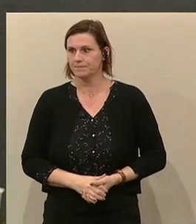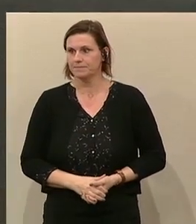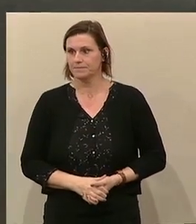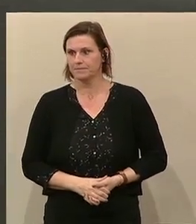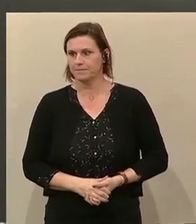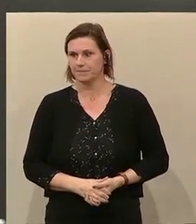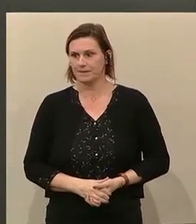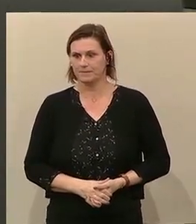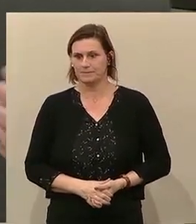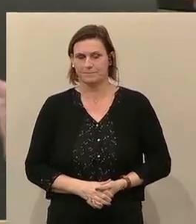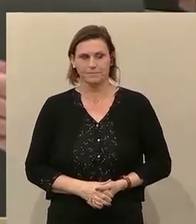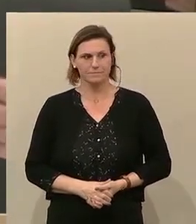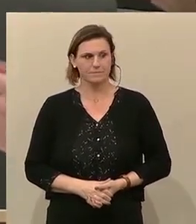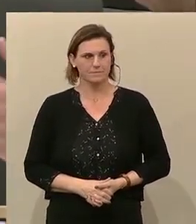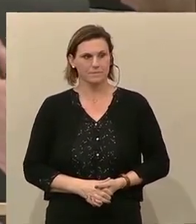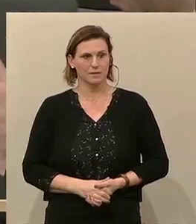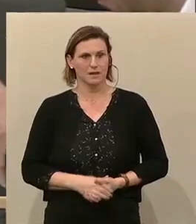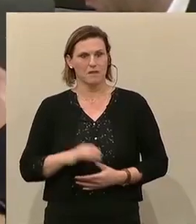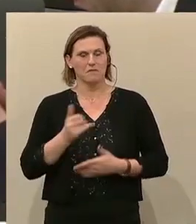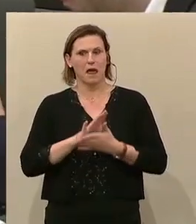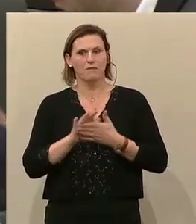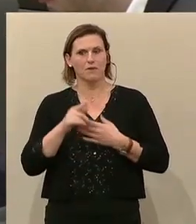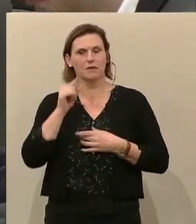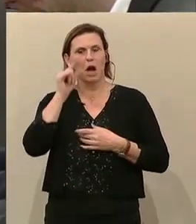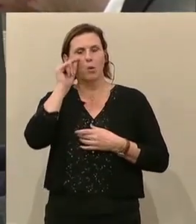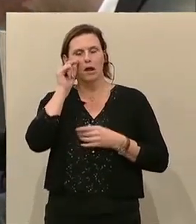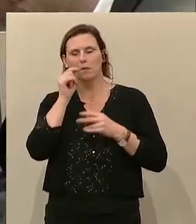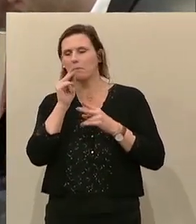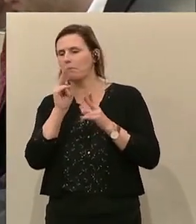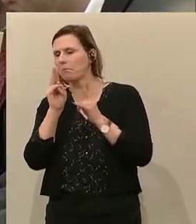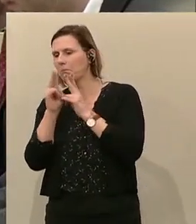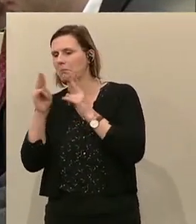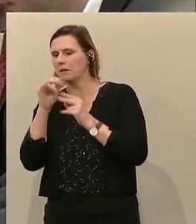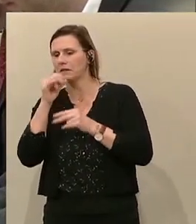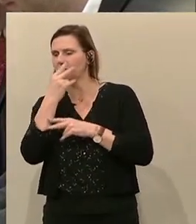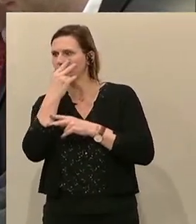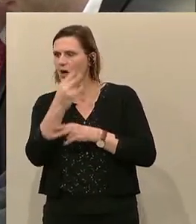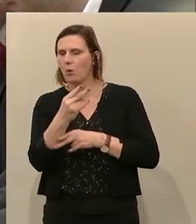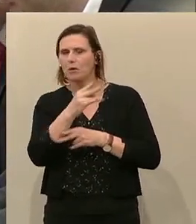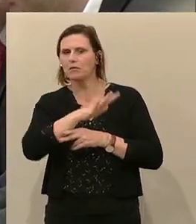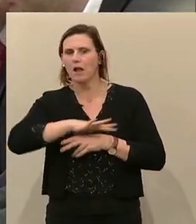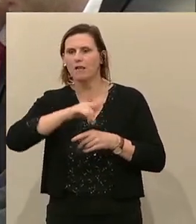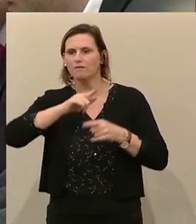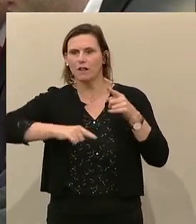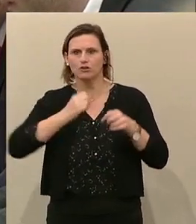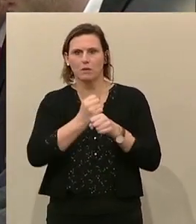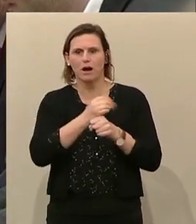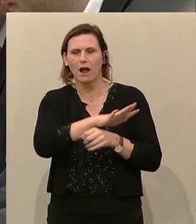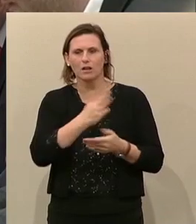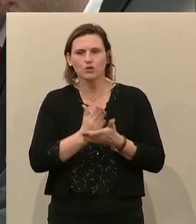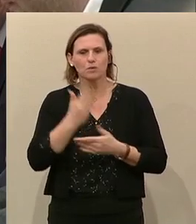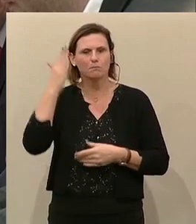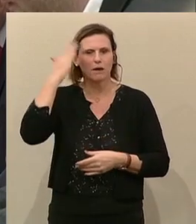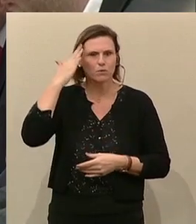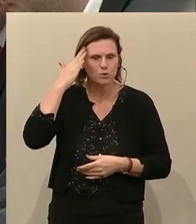Denn wenn man die Augen verschließt vor den Fehlern, die jedem Bürger in der Europäischen Union, in Österreich bewusst sind, denn